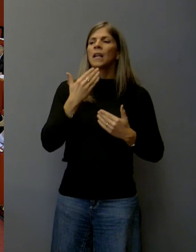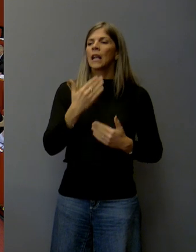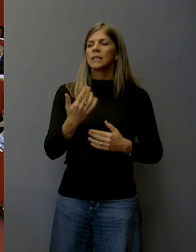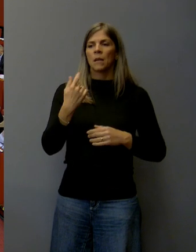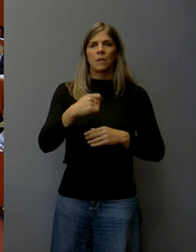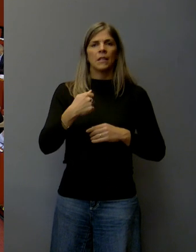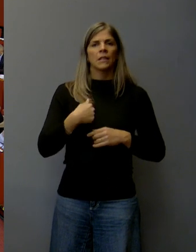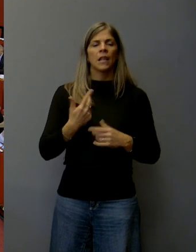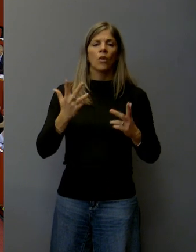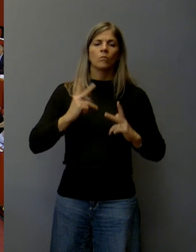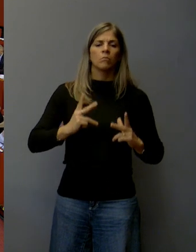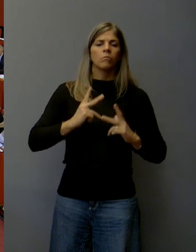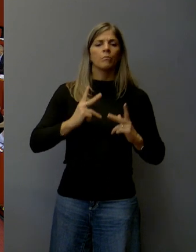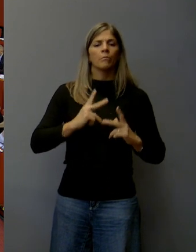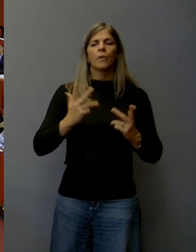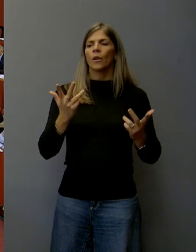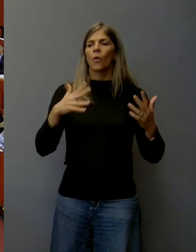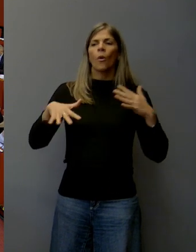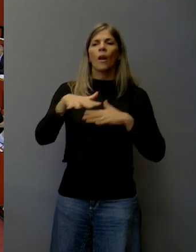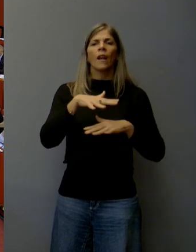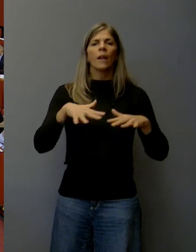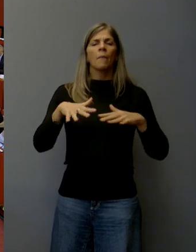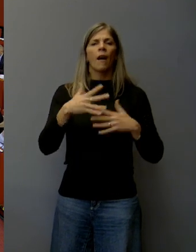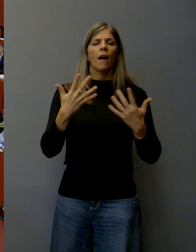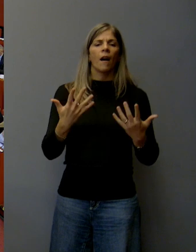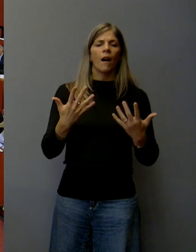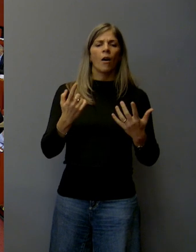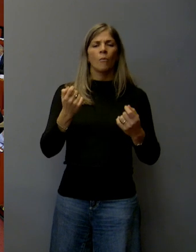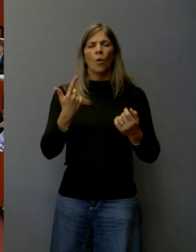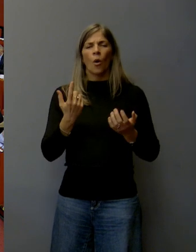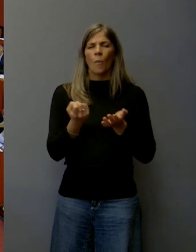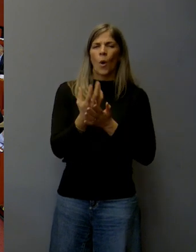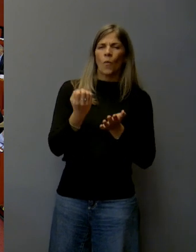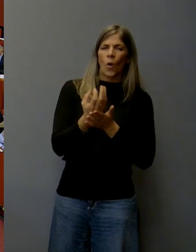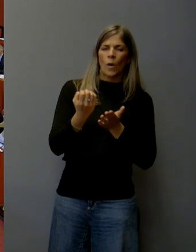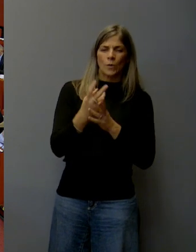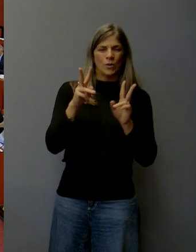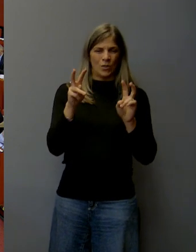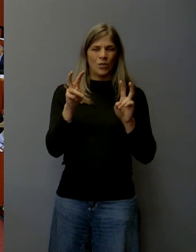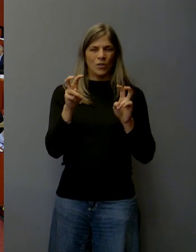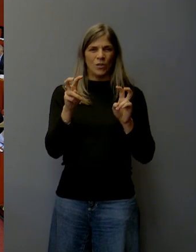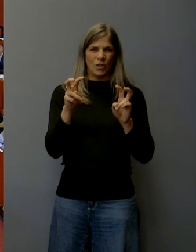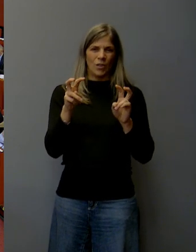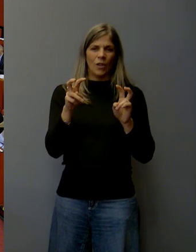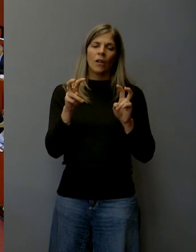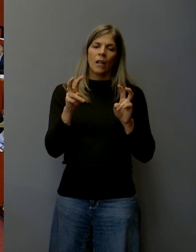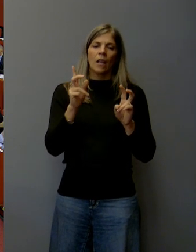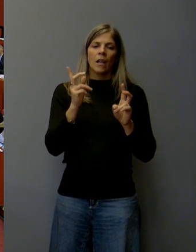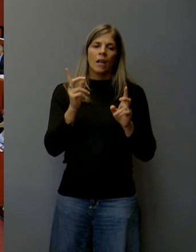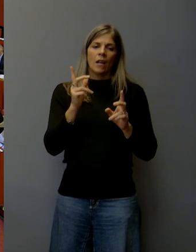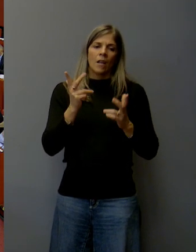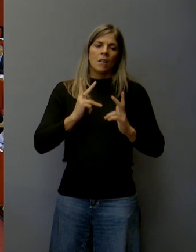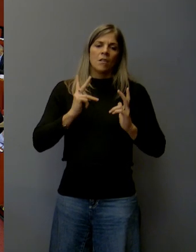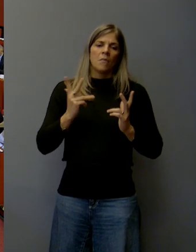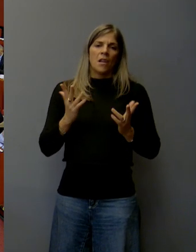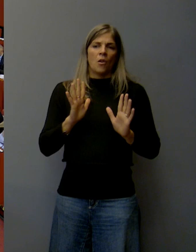è Scusatemi diciamo e le provocazioni fra virgolette siano rientrate perché io